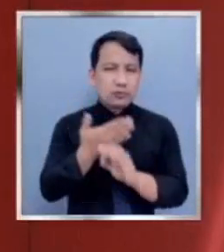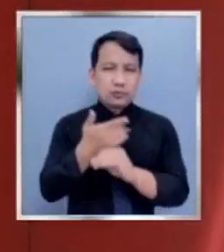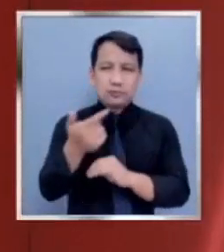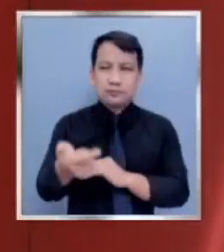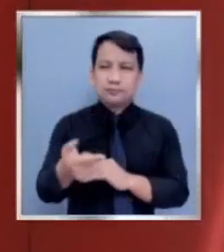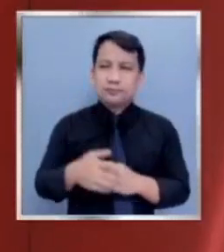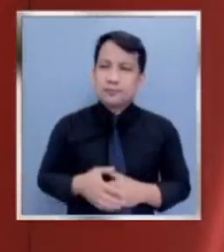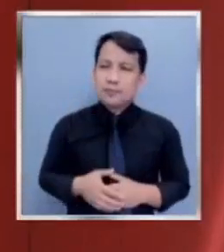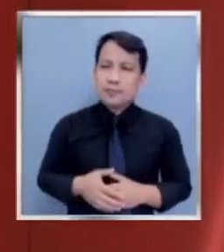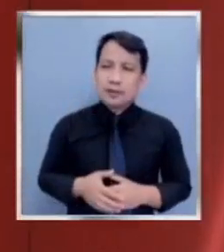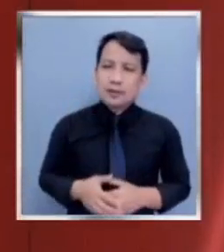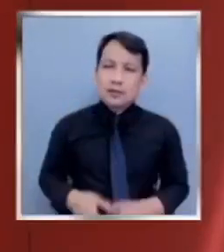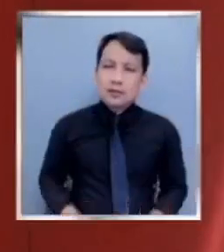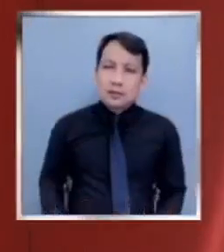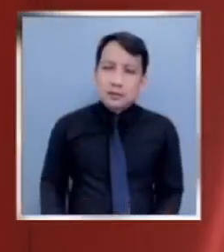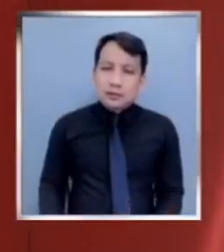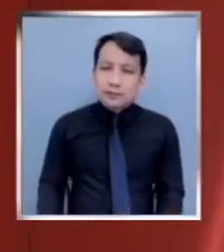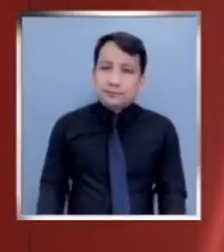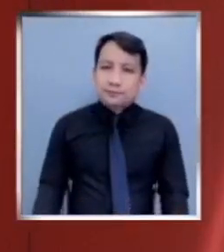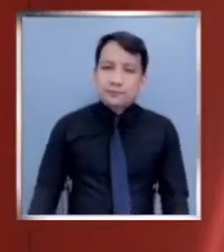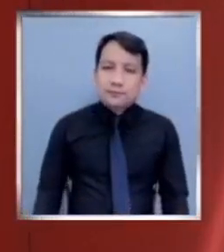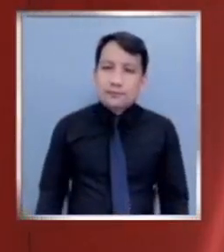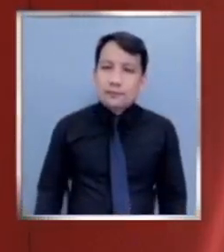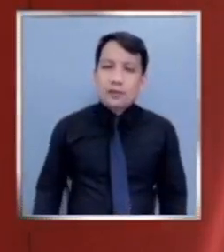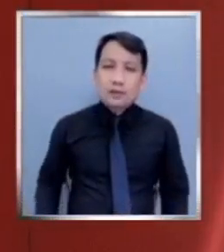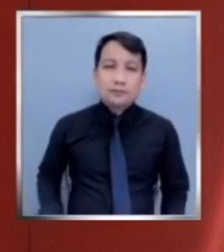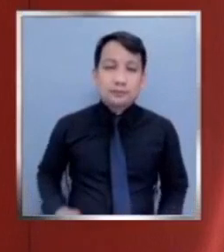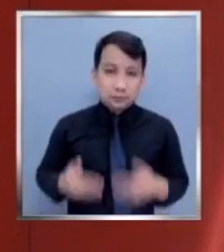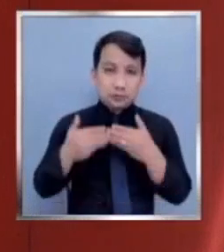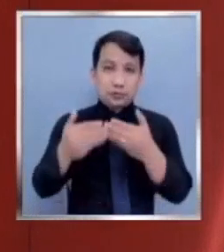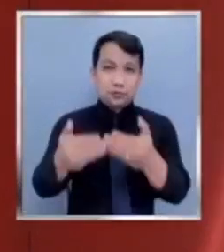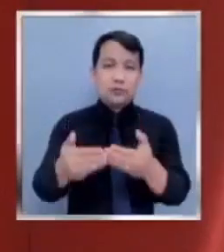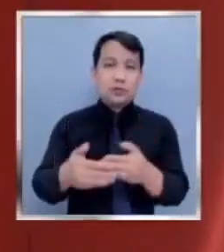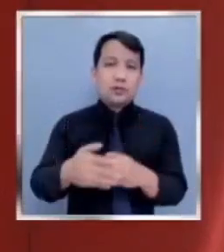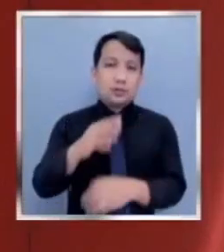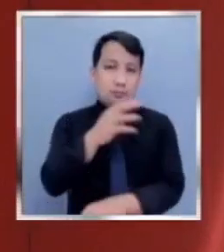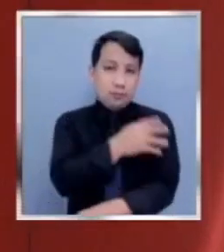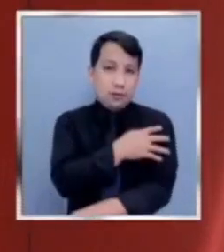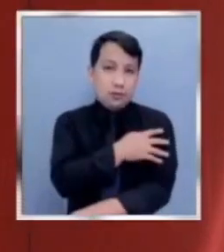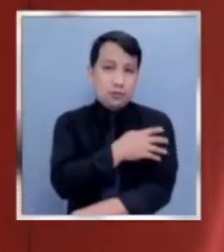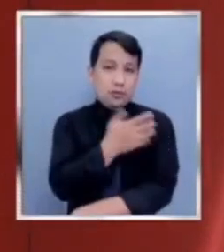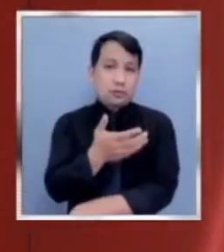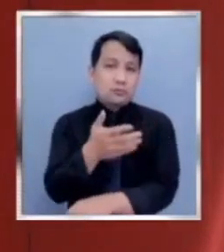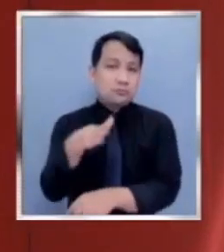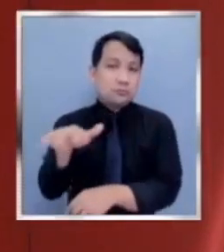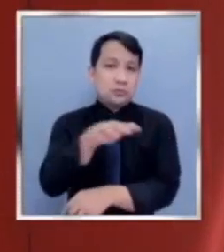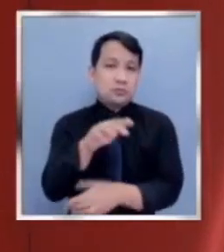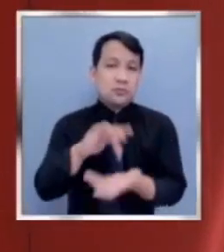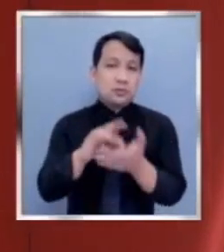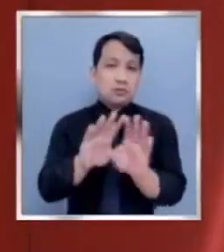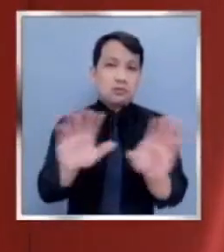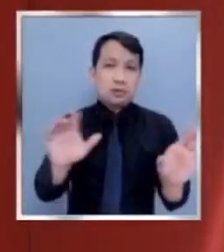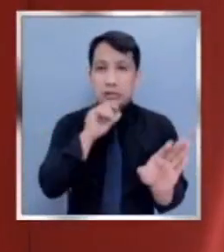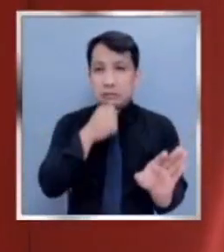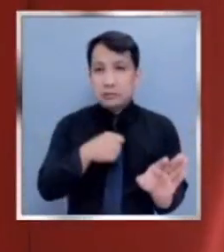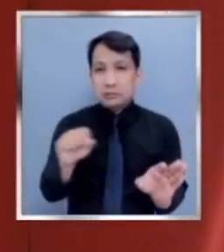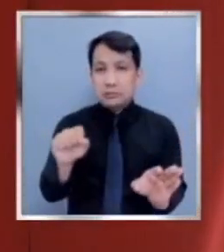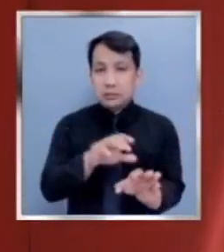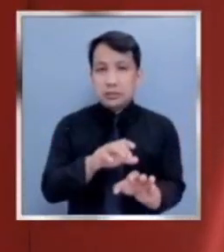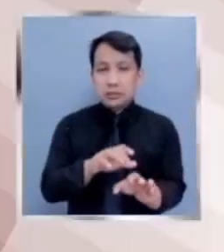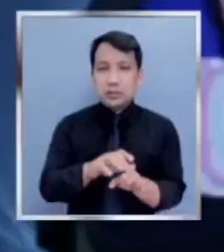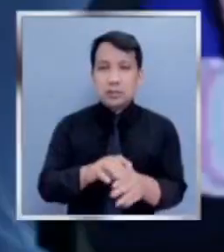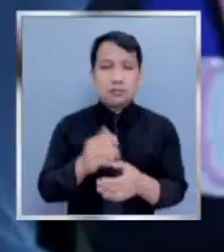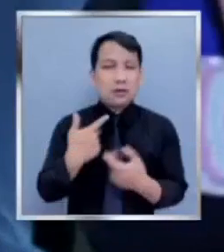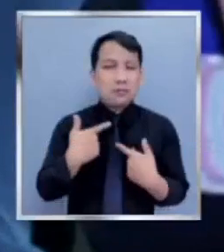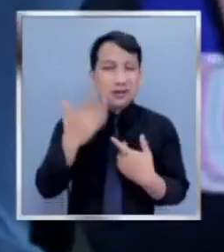dekada na ang pagbibigay ng ikalawang booster ng COVID vaccines sa mga health worker, senior citizen at